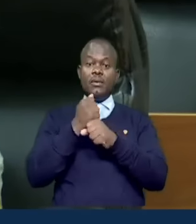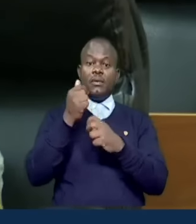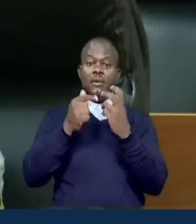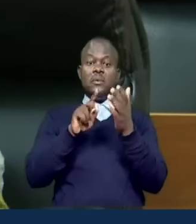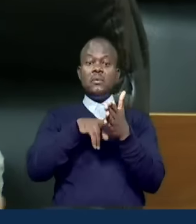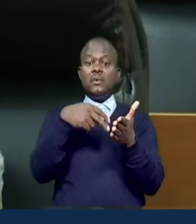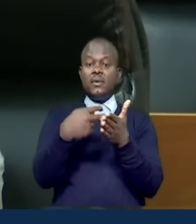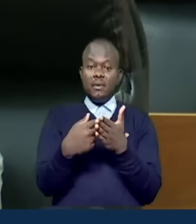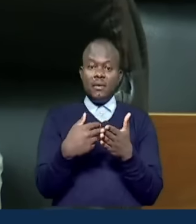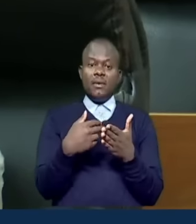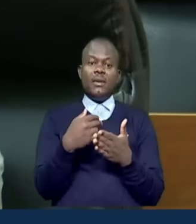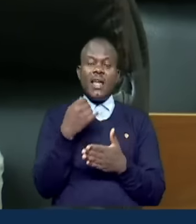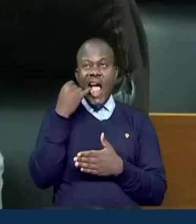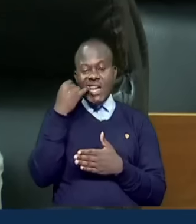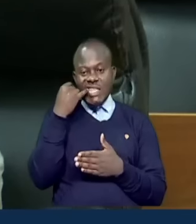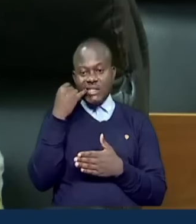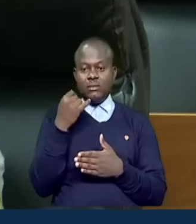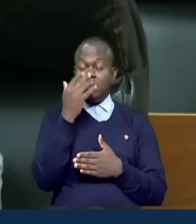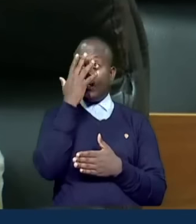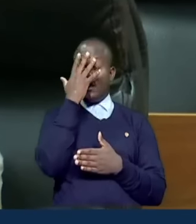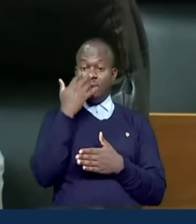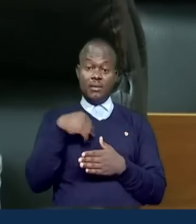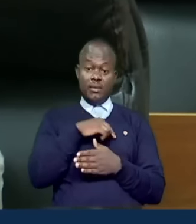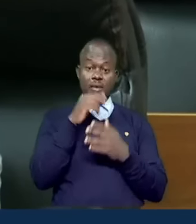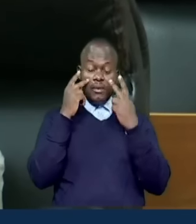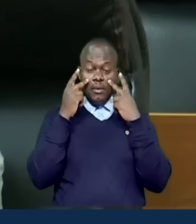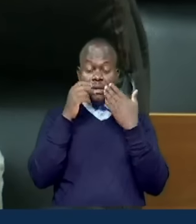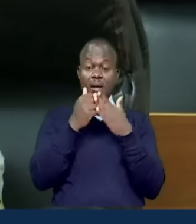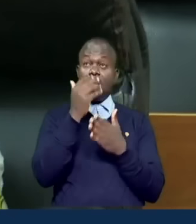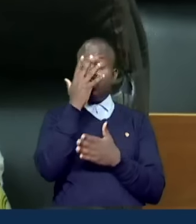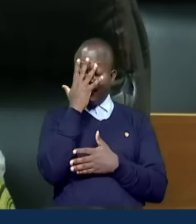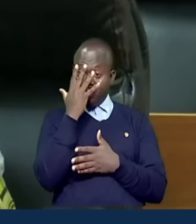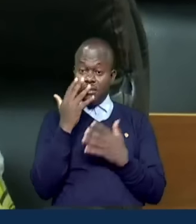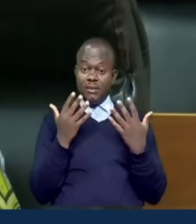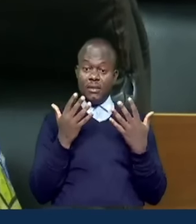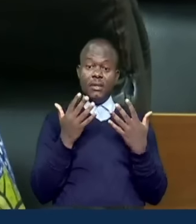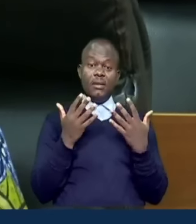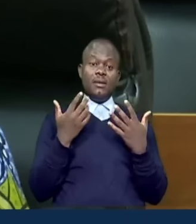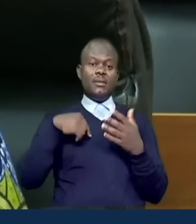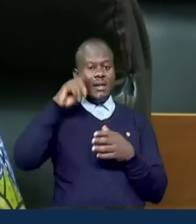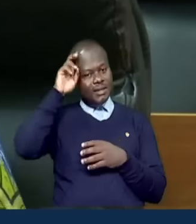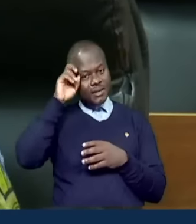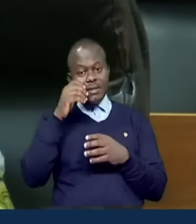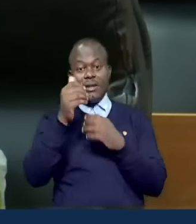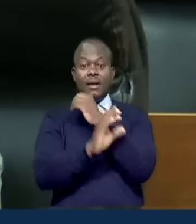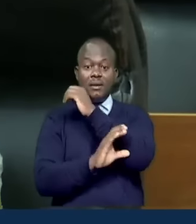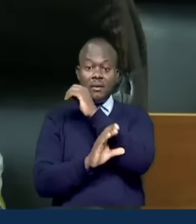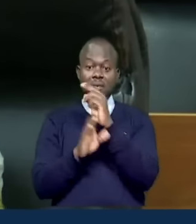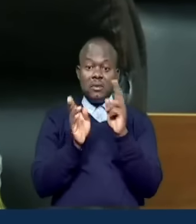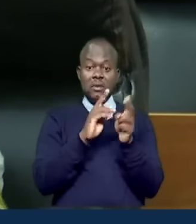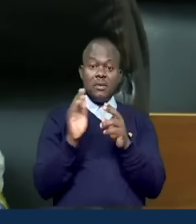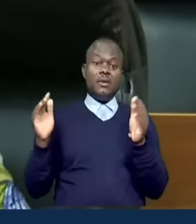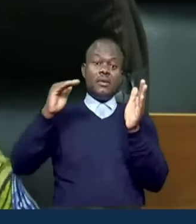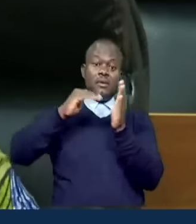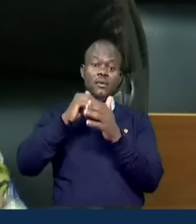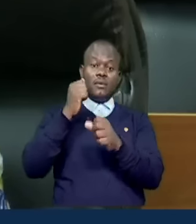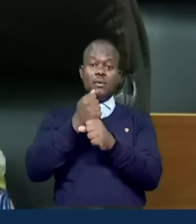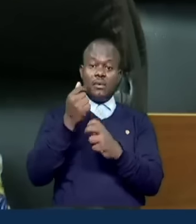byabananiye bagira ikishyari n'ipfunwe. Nge mwari byo ari ishyari n'ipfunwe. Buriya n'ubu baratekereza ngo fata akagahugu n'undi kagiye kongera gukora